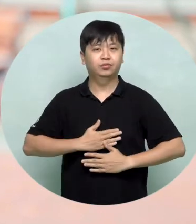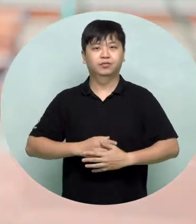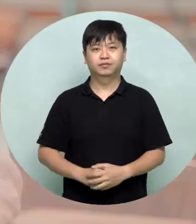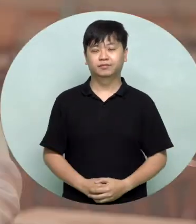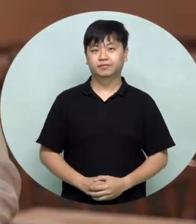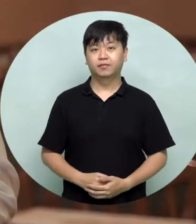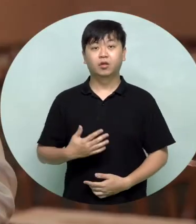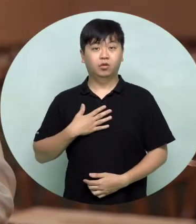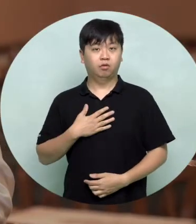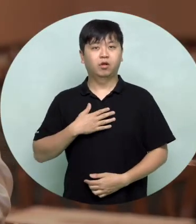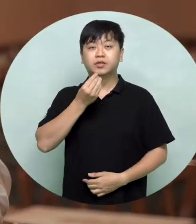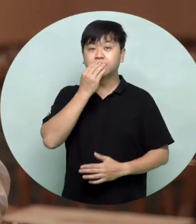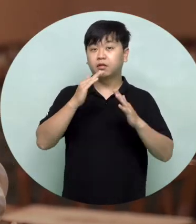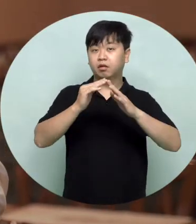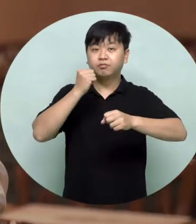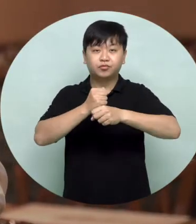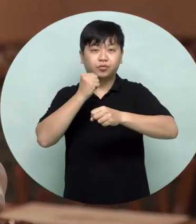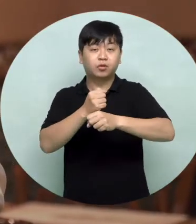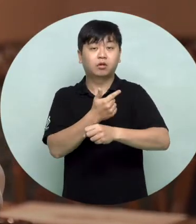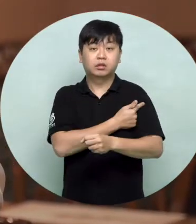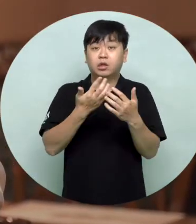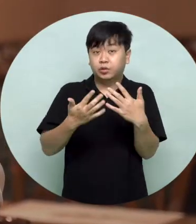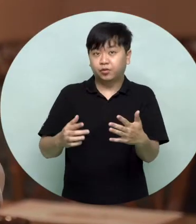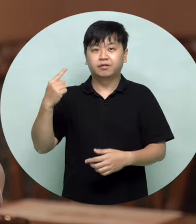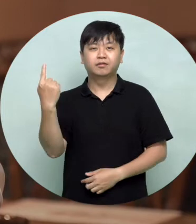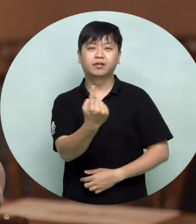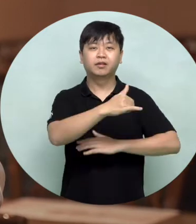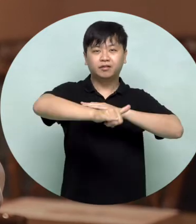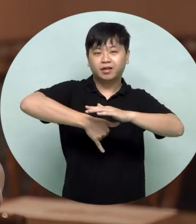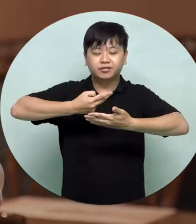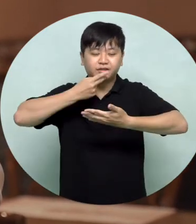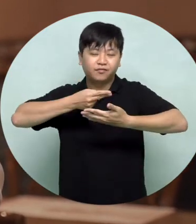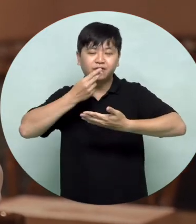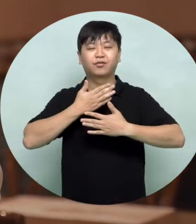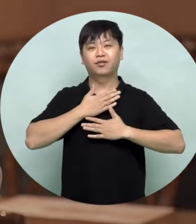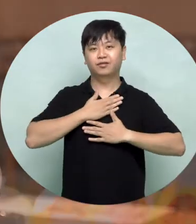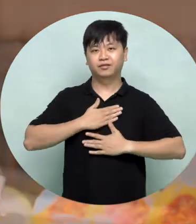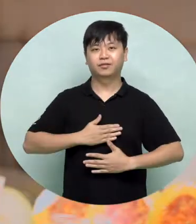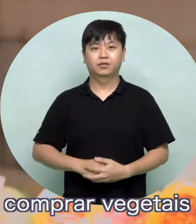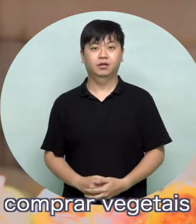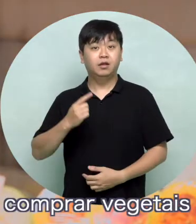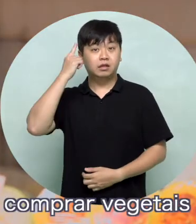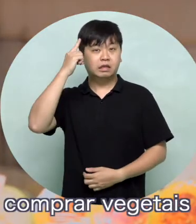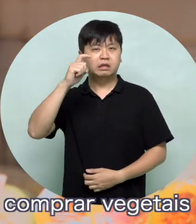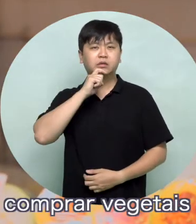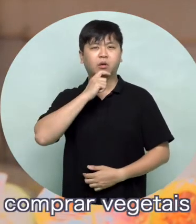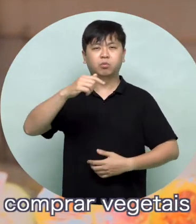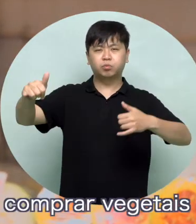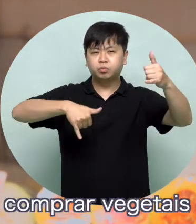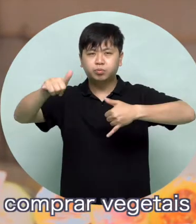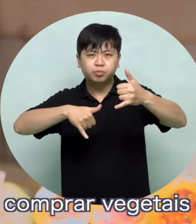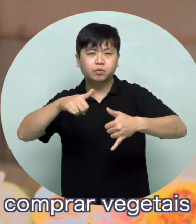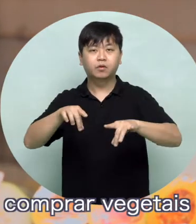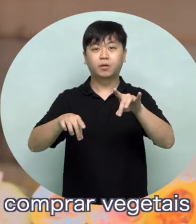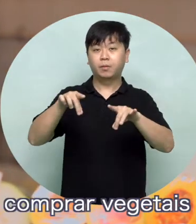啦。 我哋做餐饮业打咗疫苗，客人嚟食饭都安心啲啦。 因为每日咧都好多人嚟街